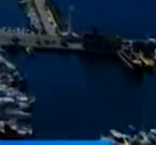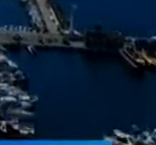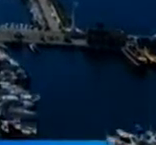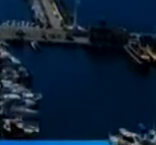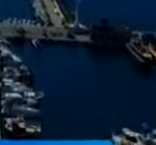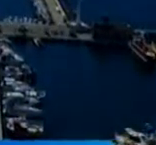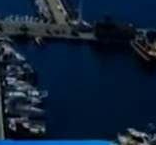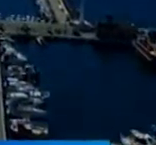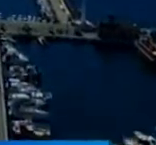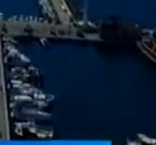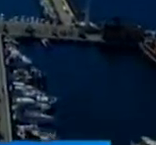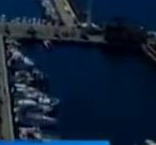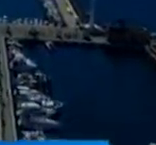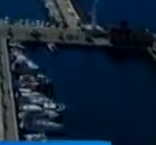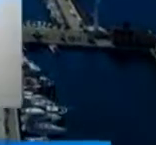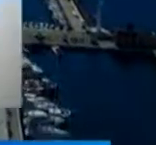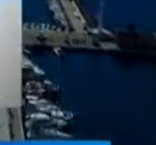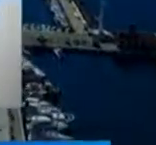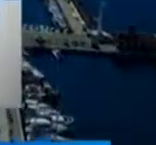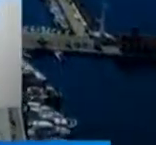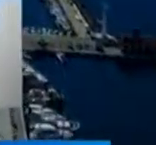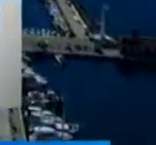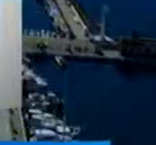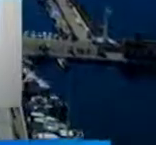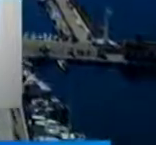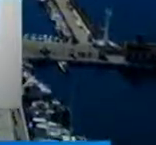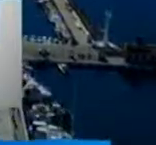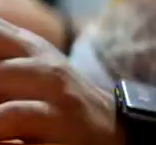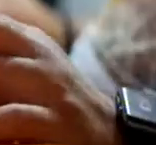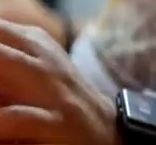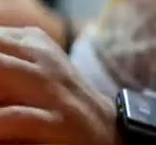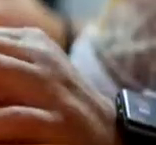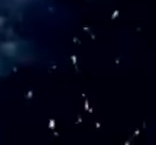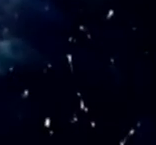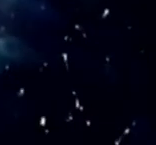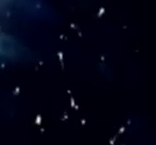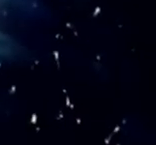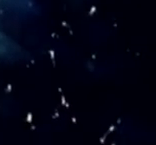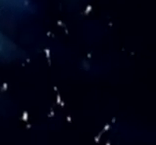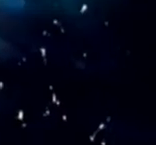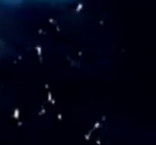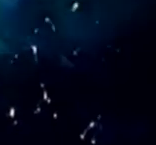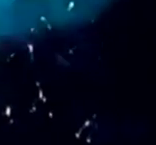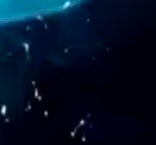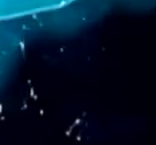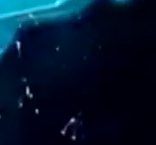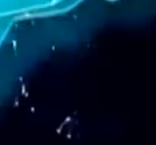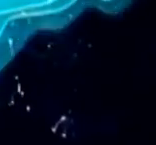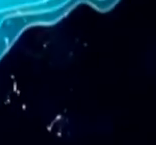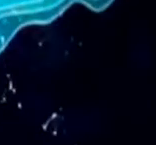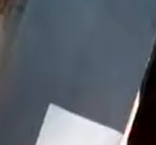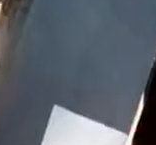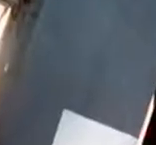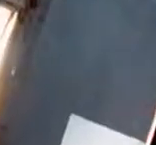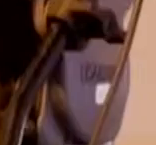de sesinizi Ton TV ve Radyo Ton'dan Türkiye ve dünyaya duyurabilirsiniz. Bize ulaşmak için